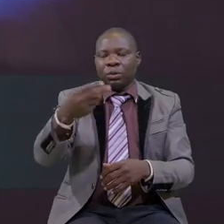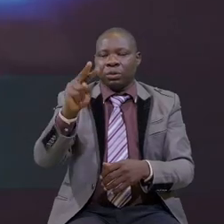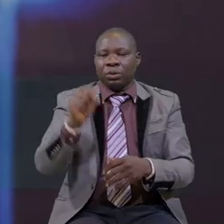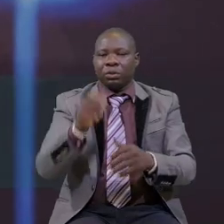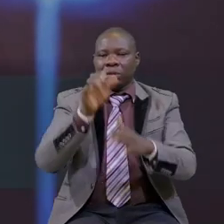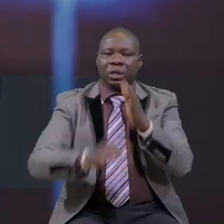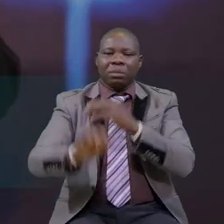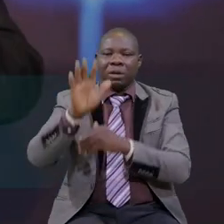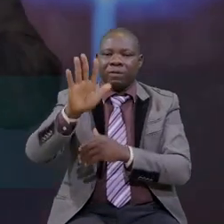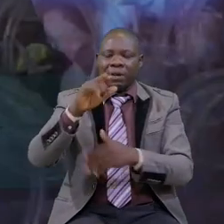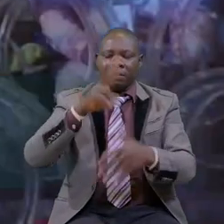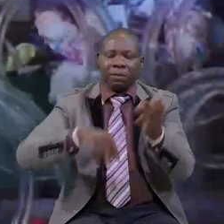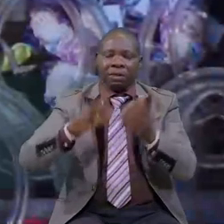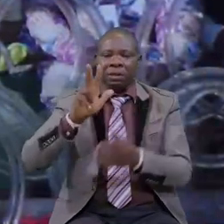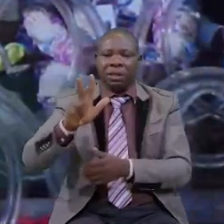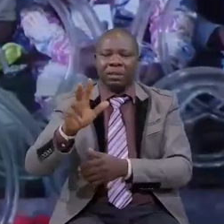39. En Jean